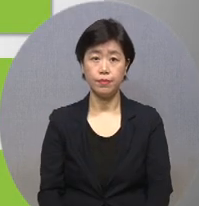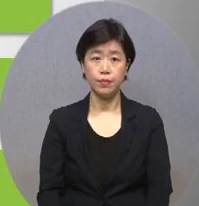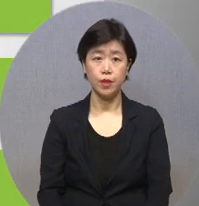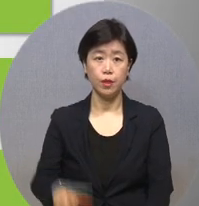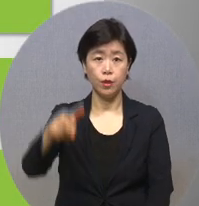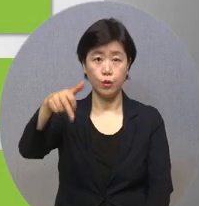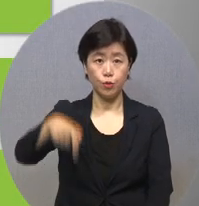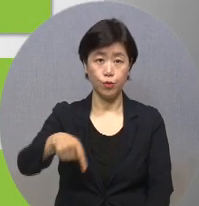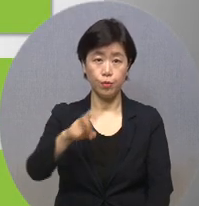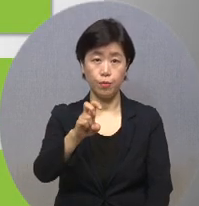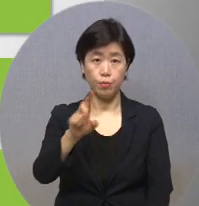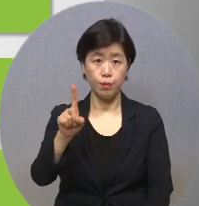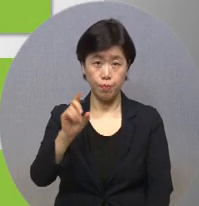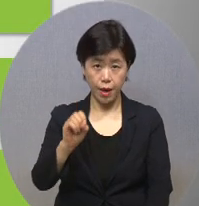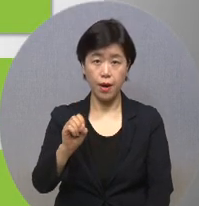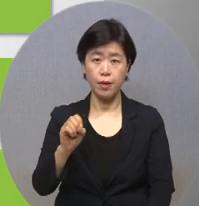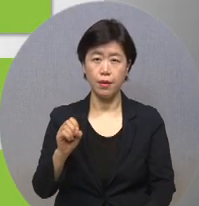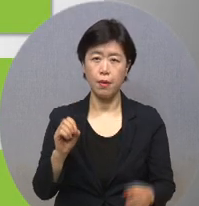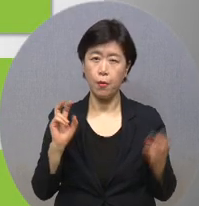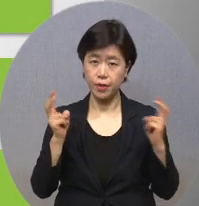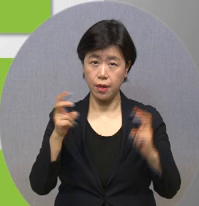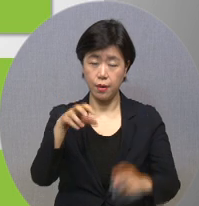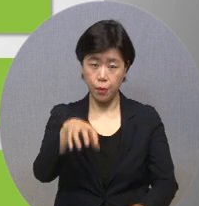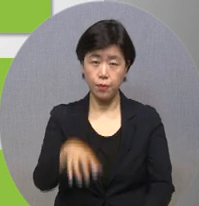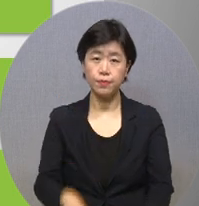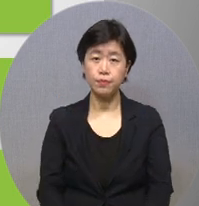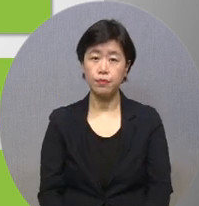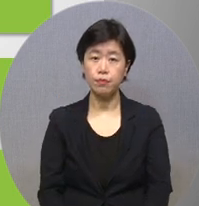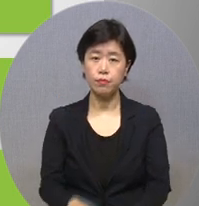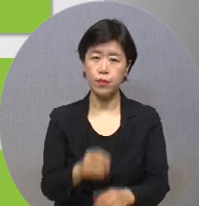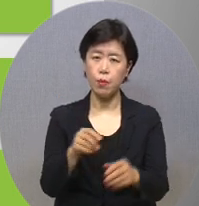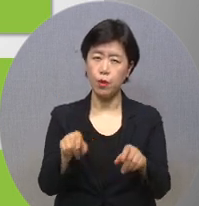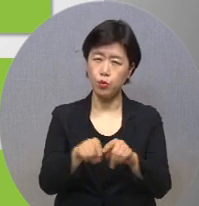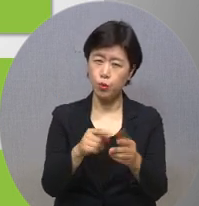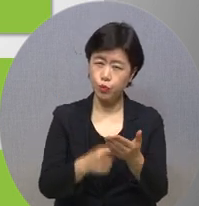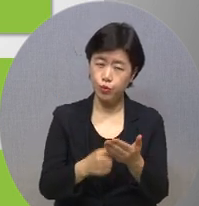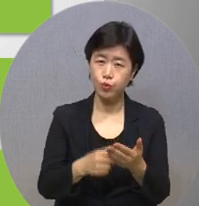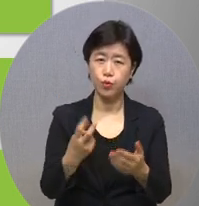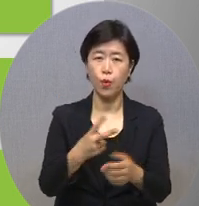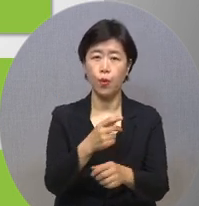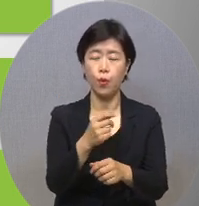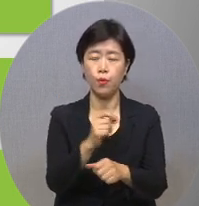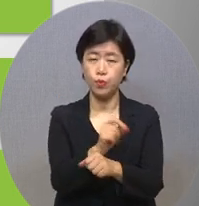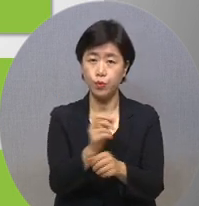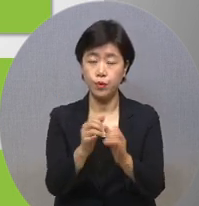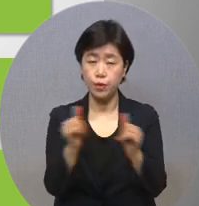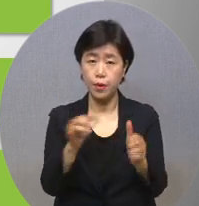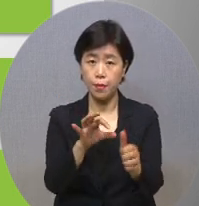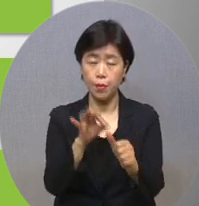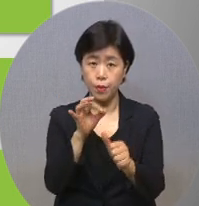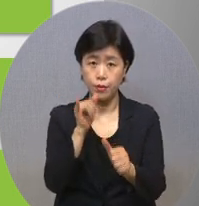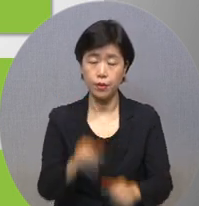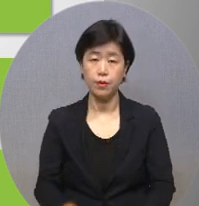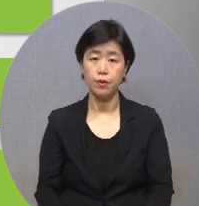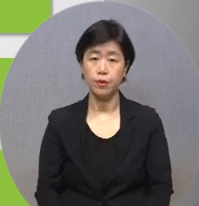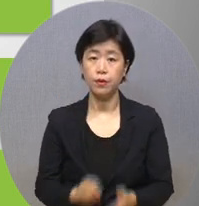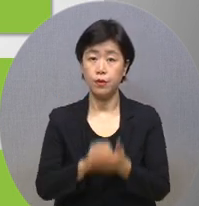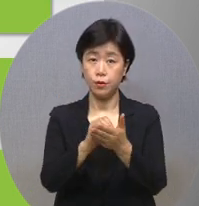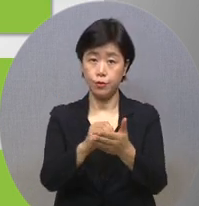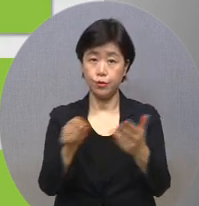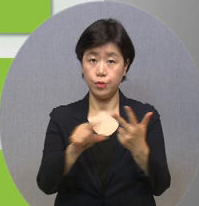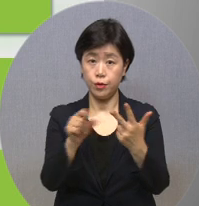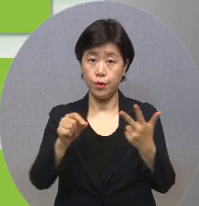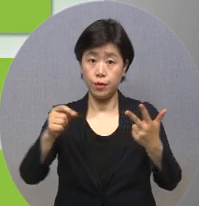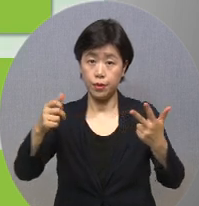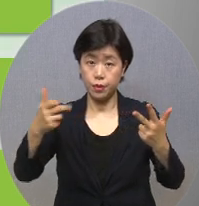쿠팡 로지스틱스 서비스 유한회사에서 총무 및 일반 사무원을 모집합니다. 접수 마감일은 7월